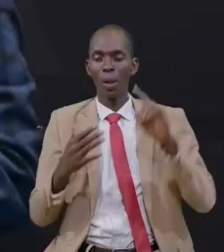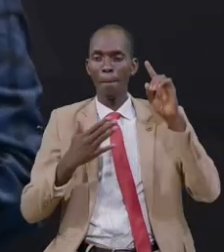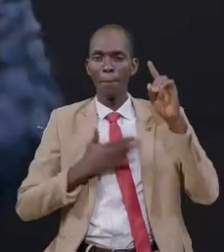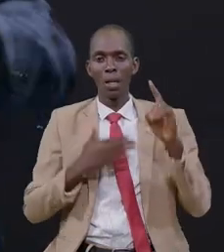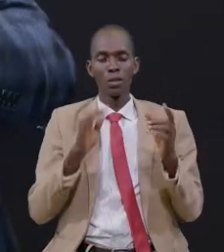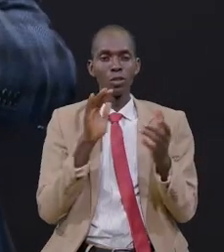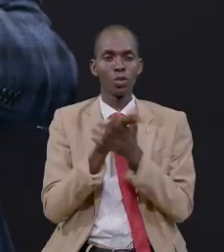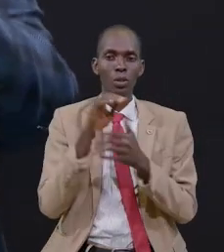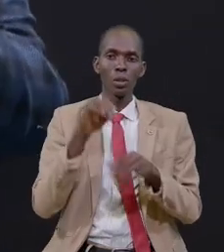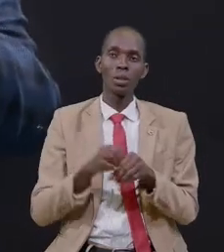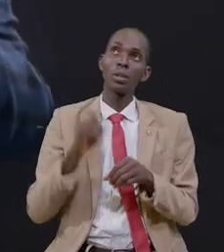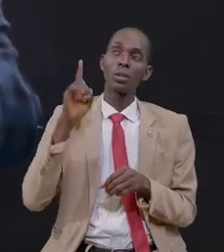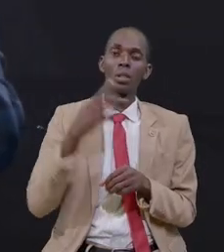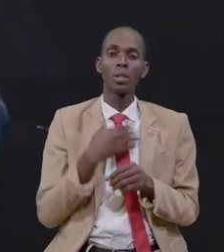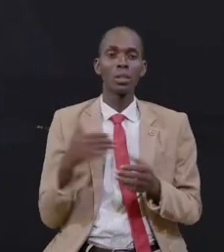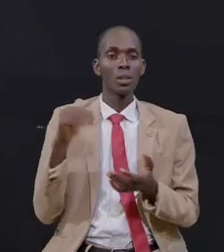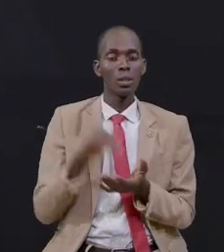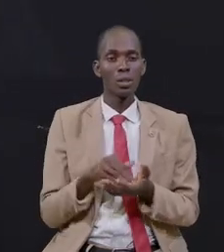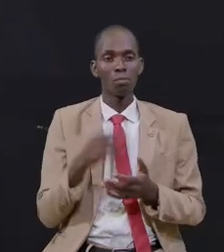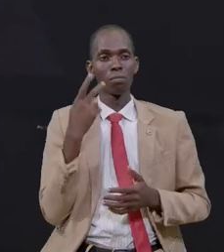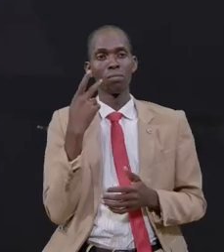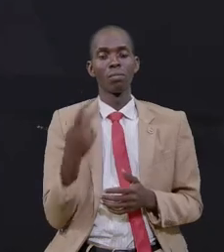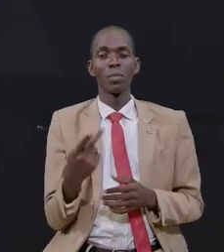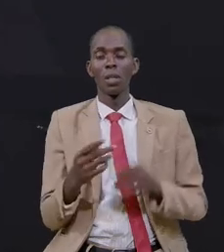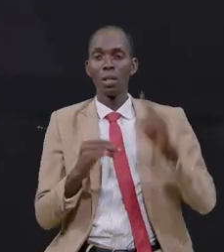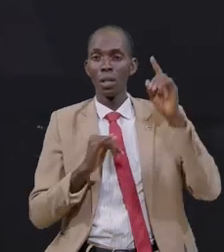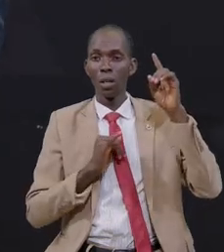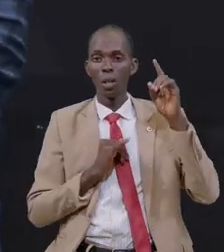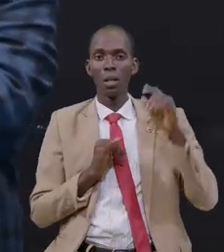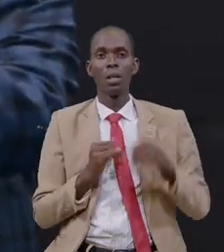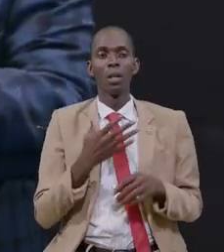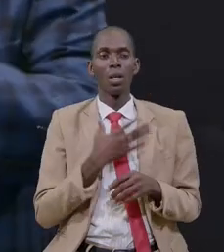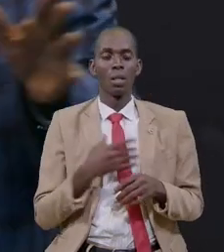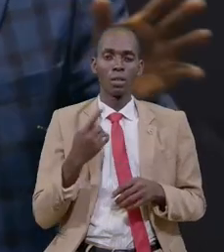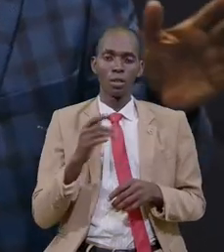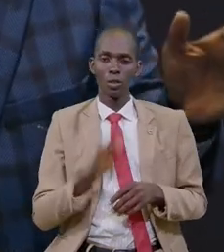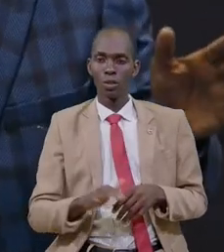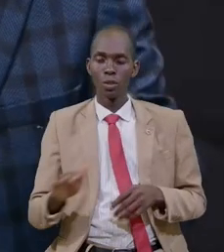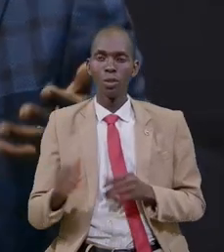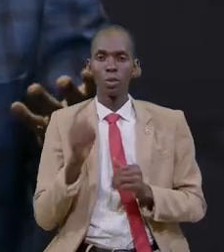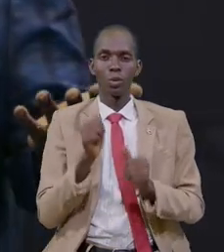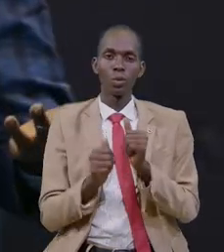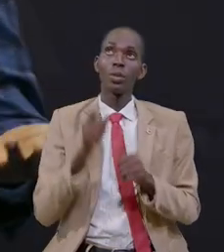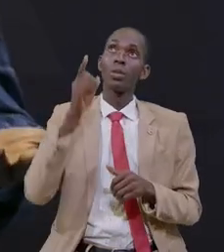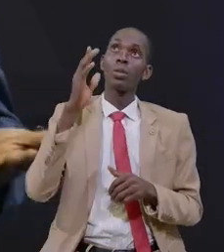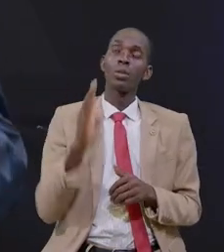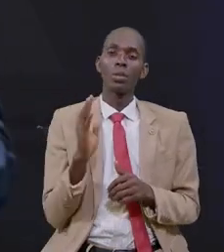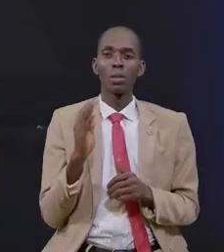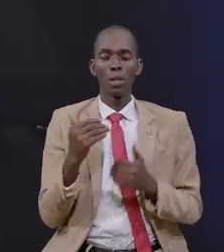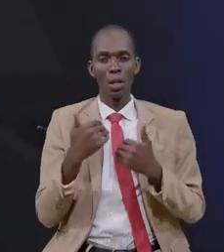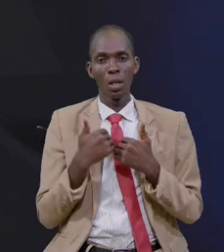me confierai en toi. Et encore, me voici, moi et les enfants que Dieu m'a